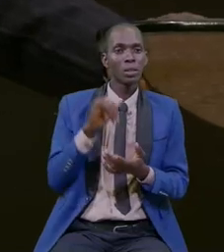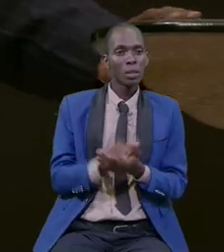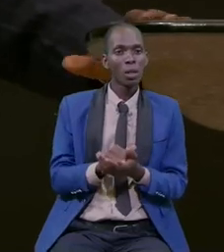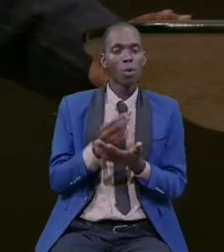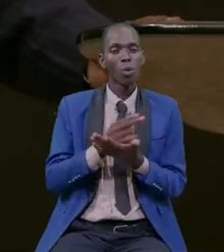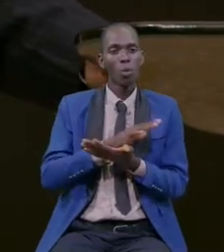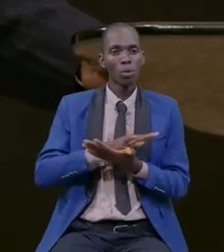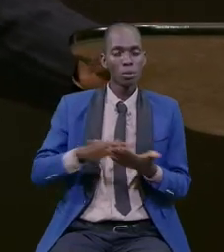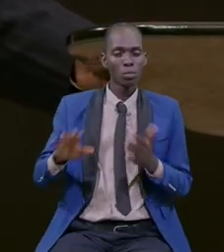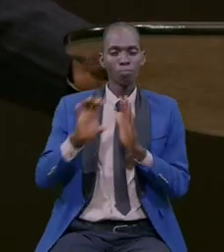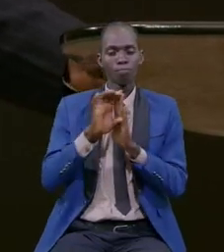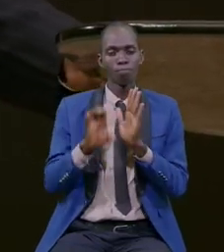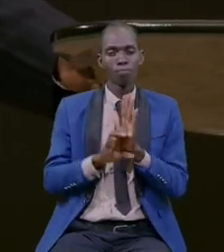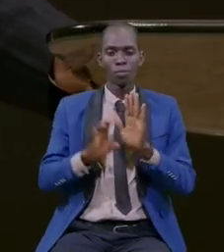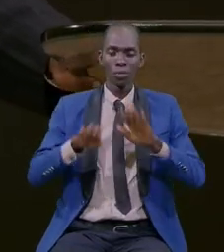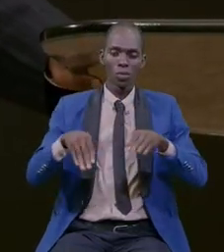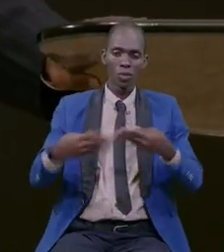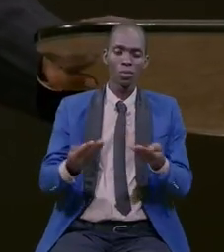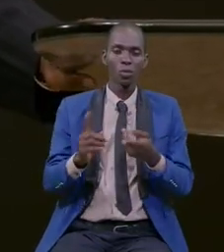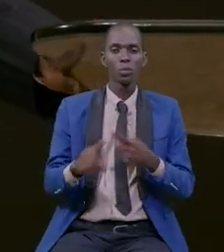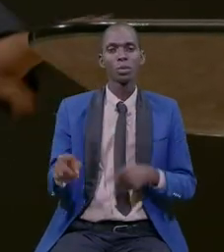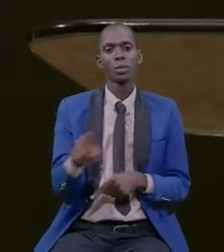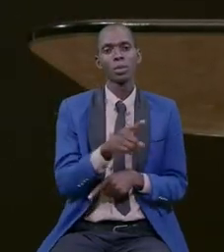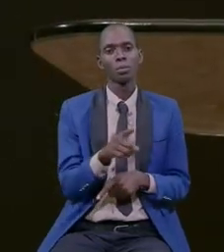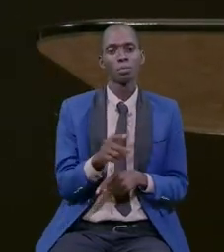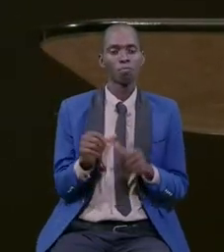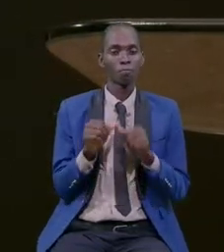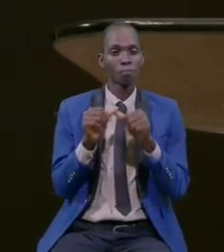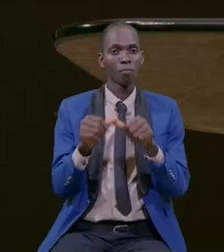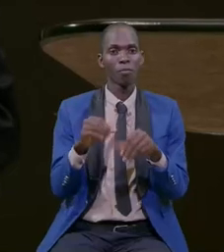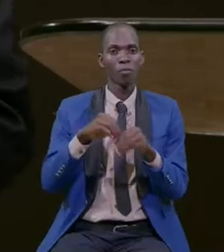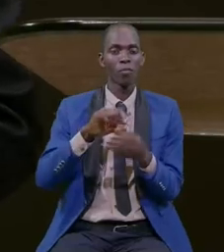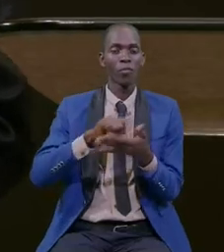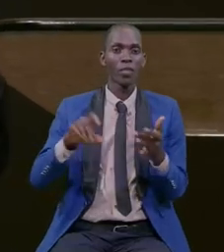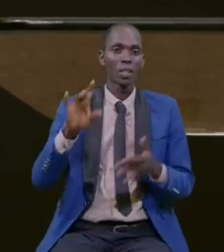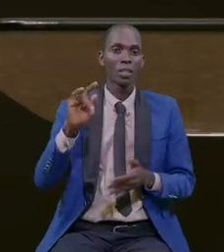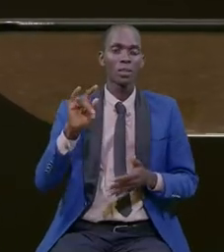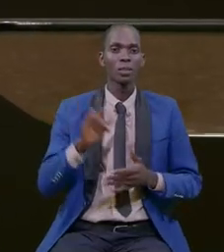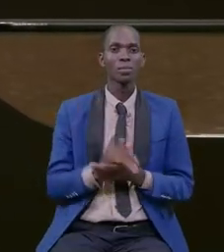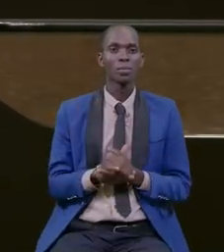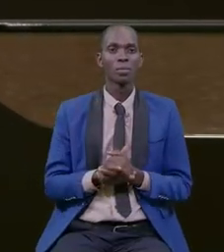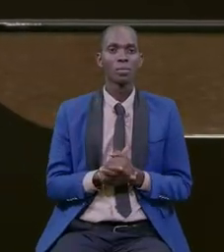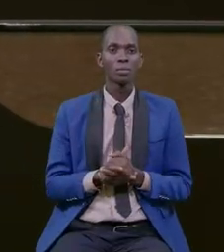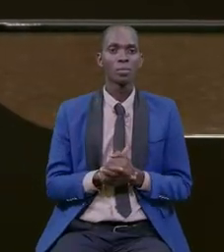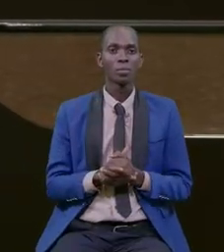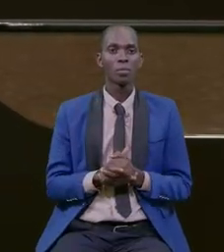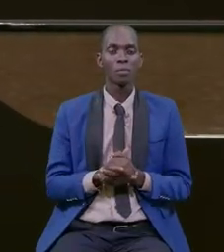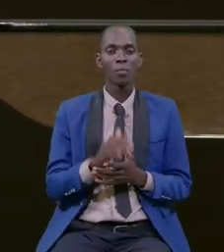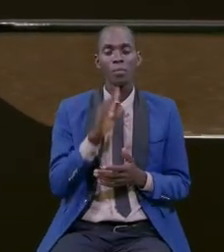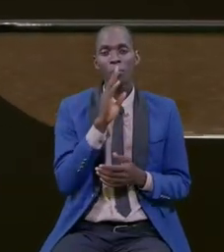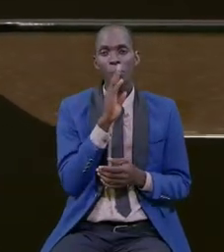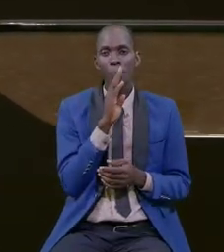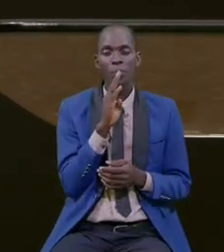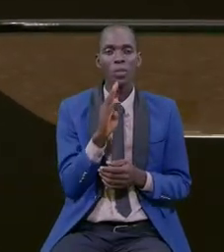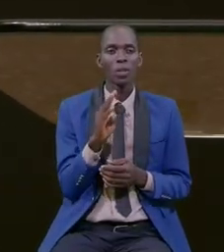leur était donné regardez le verset 18 le verset 18 ayant